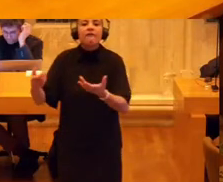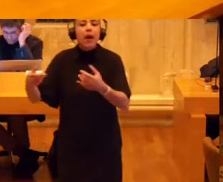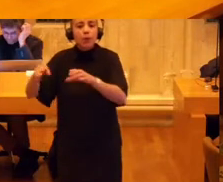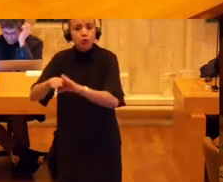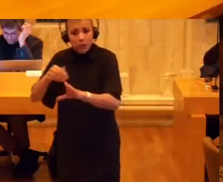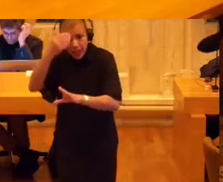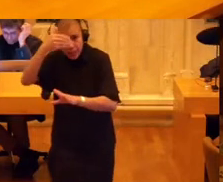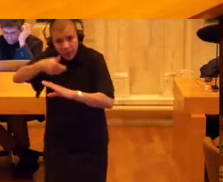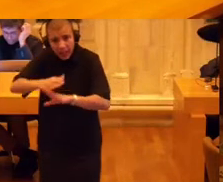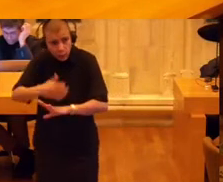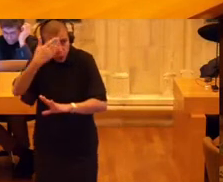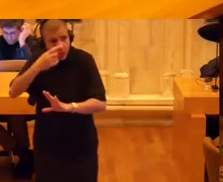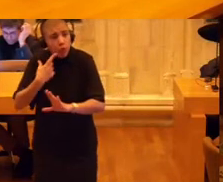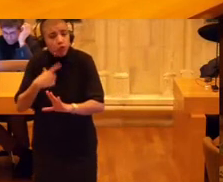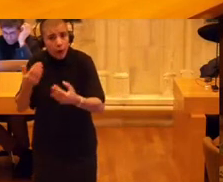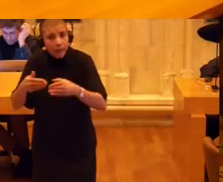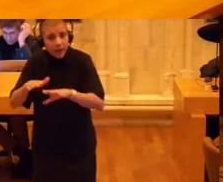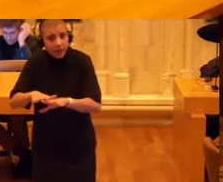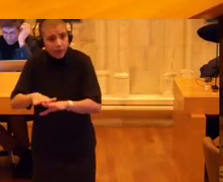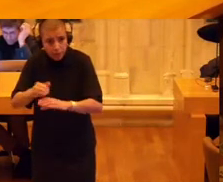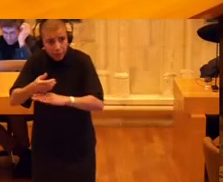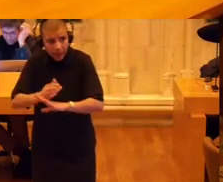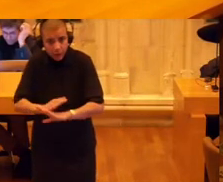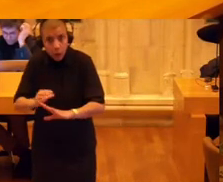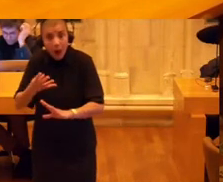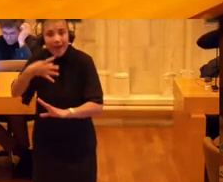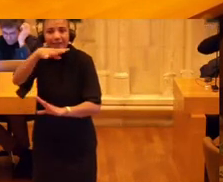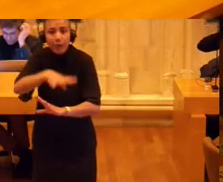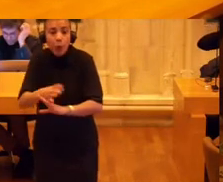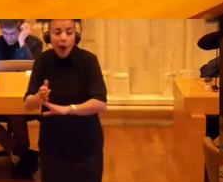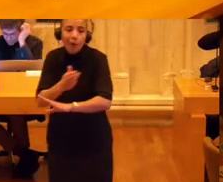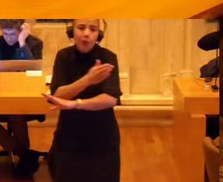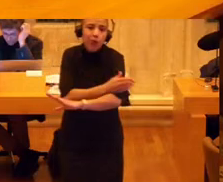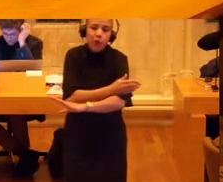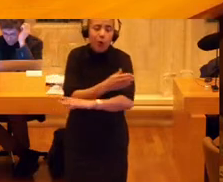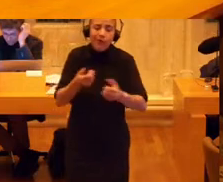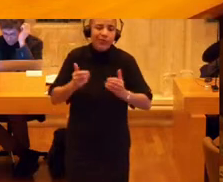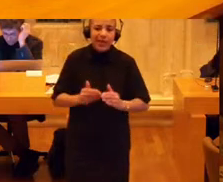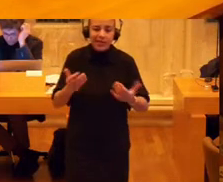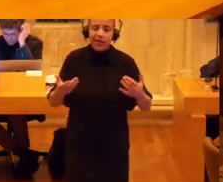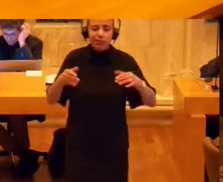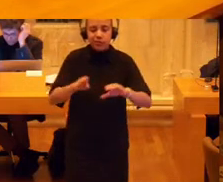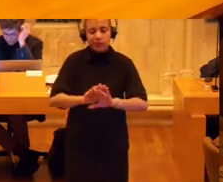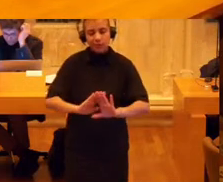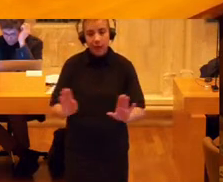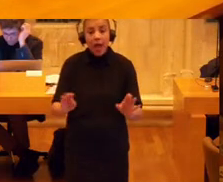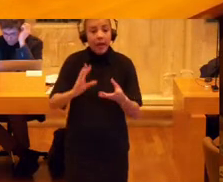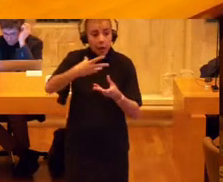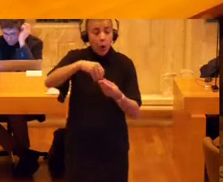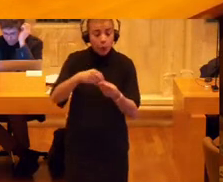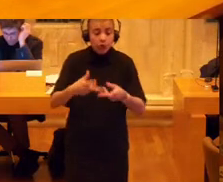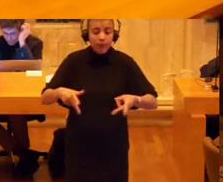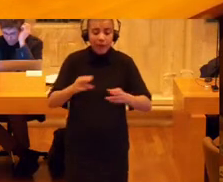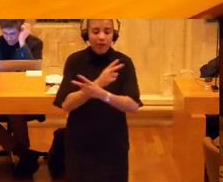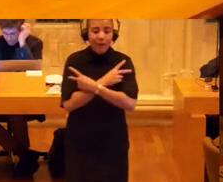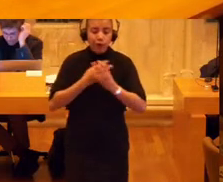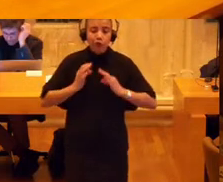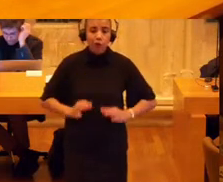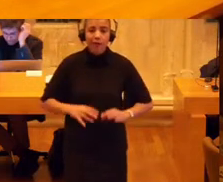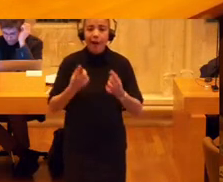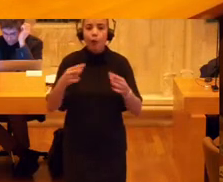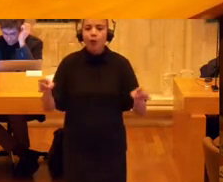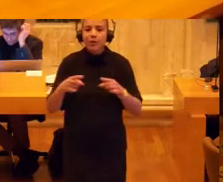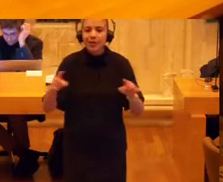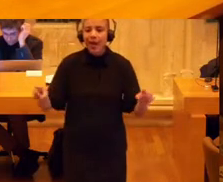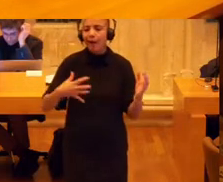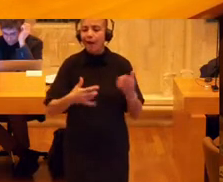était prévue en juin. Et il n'y avait déjà pas de concert pendant les vacances scolaires. Donc,